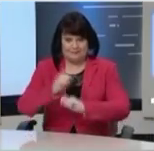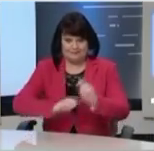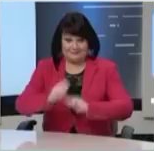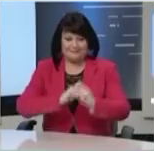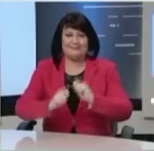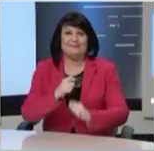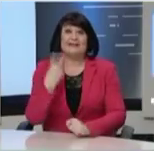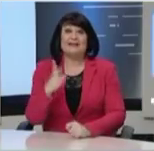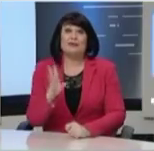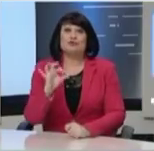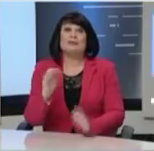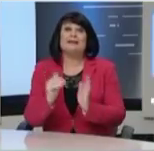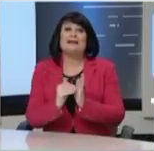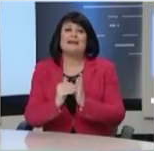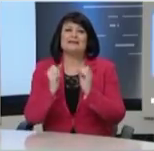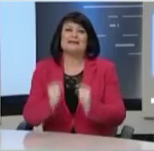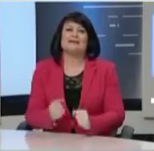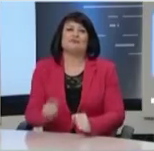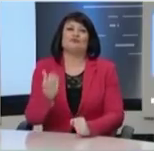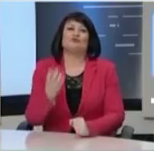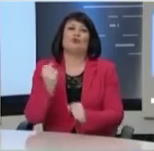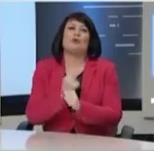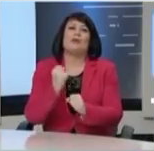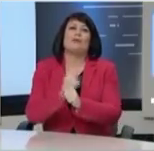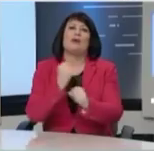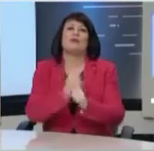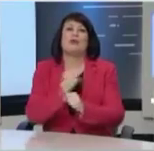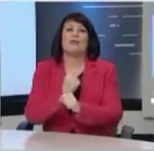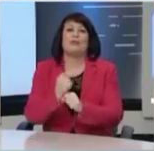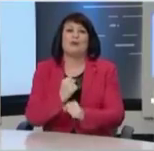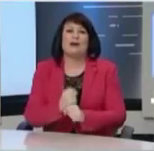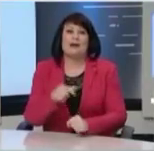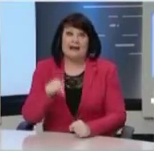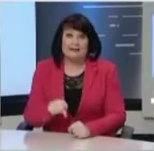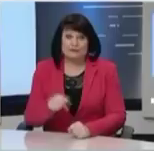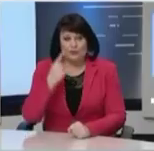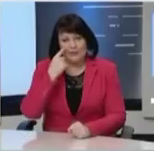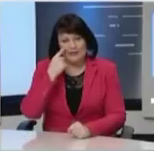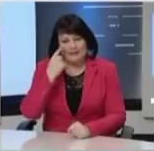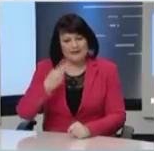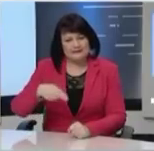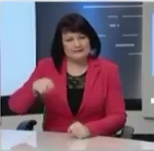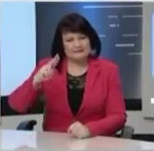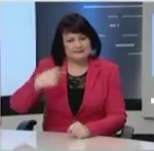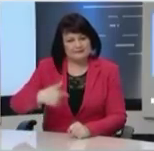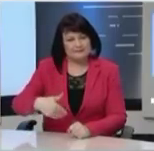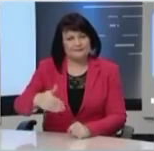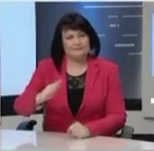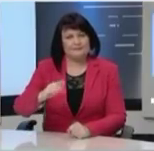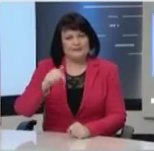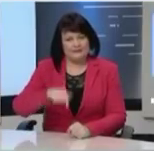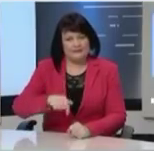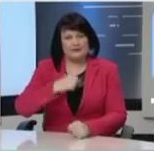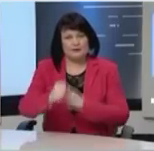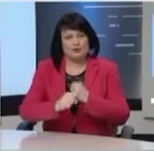δημιουργήσαμε 350.000 νέες θέσεις εργασίας. Και αυτός ο αριθμός αναμένεται να αυξηθεί σημαντικά τόσο